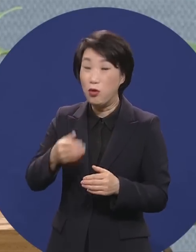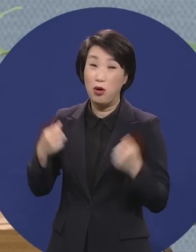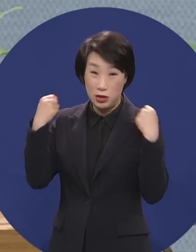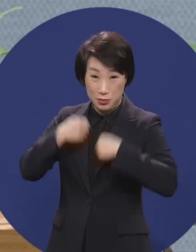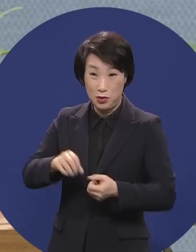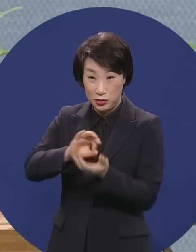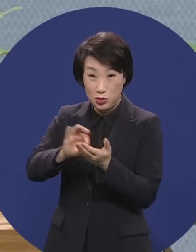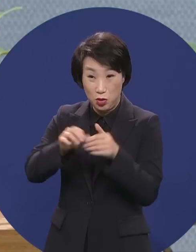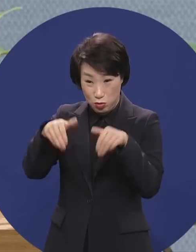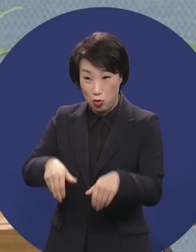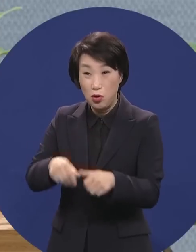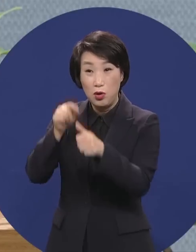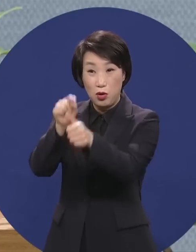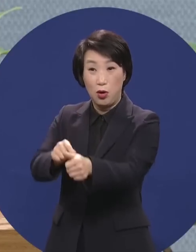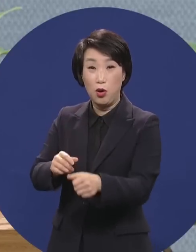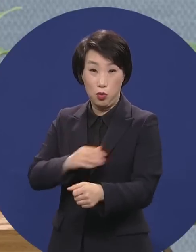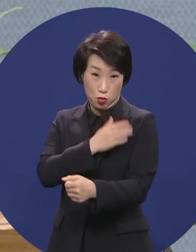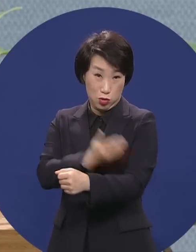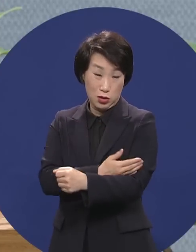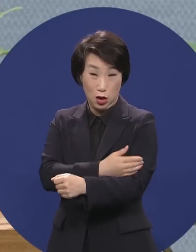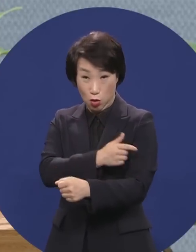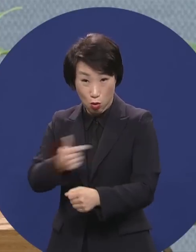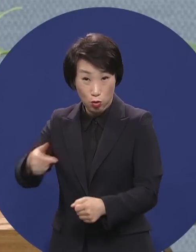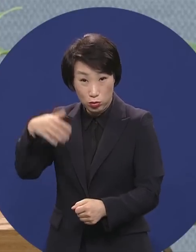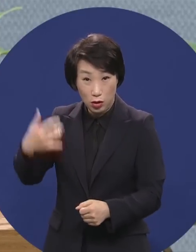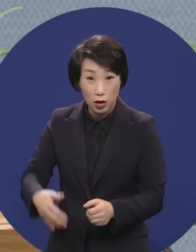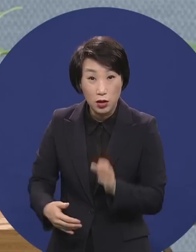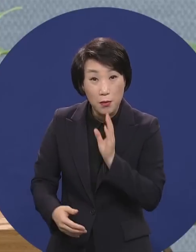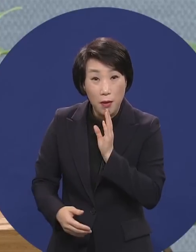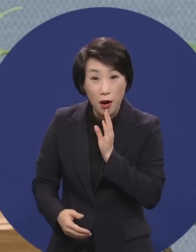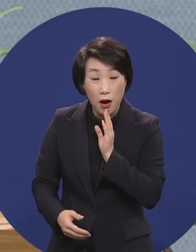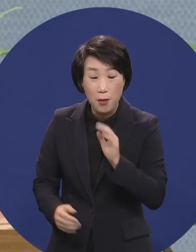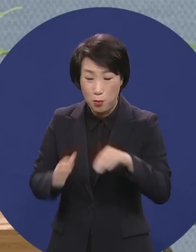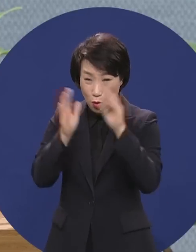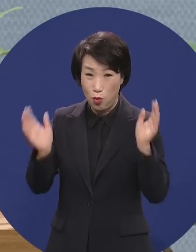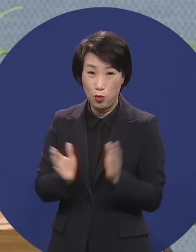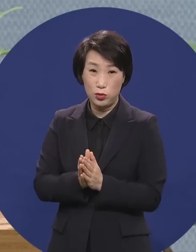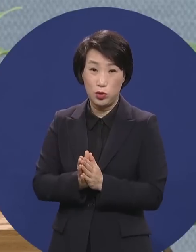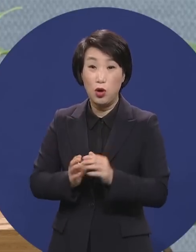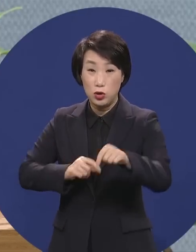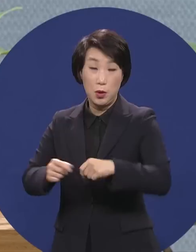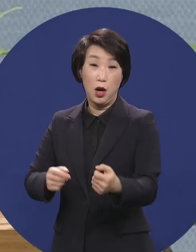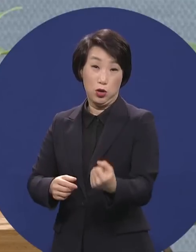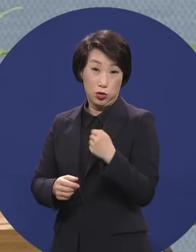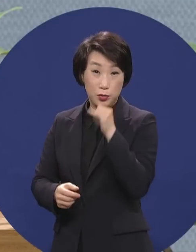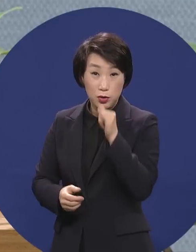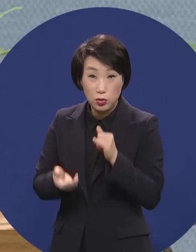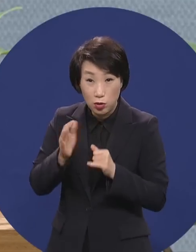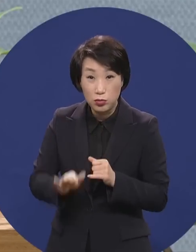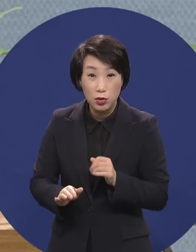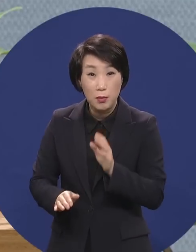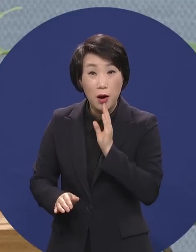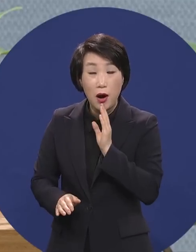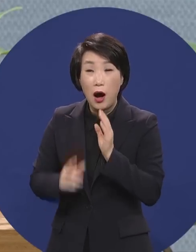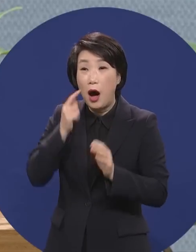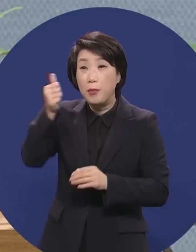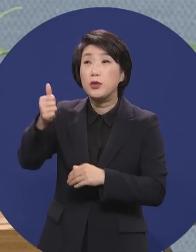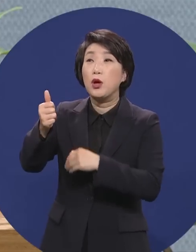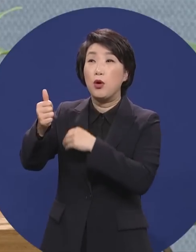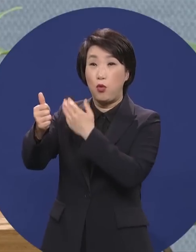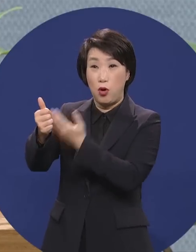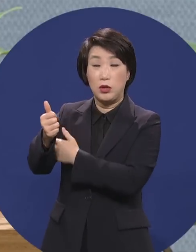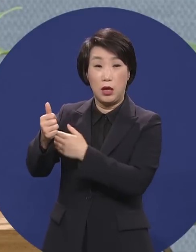종도를 부리면서 그렇게 고난도 대단했고 그렇게 모든 것을 지배할 수 있는 힘이 있는 아버지의